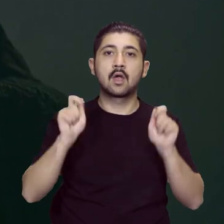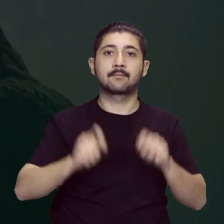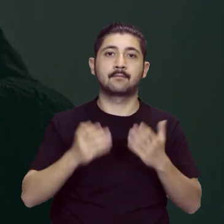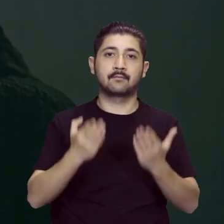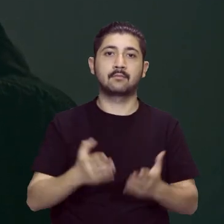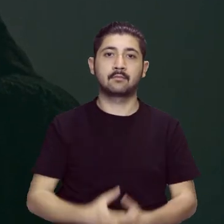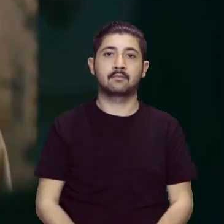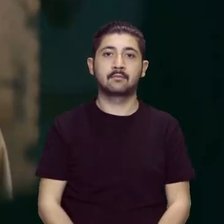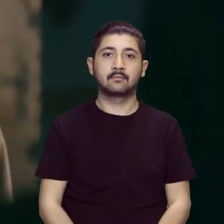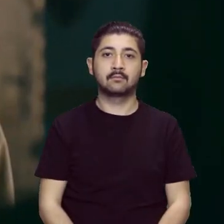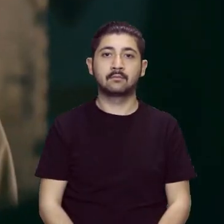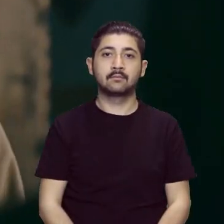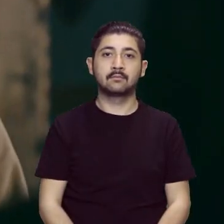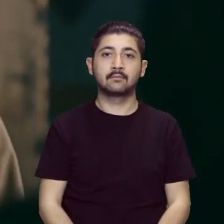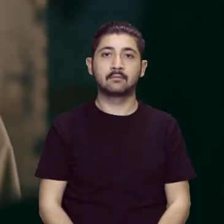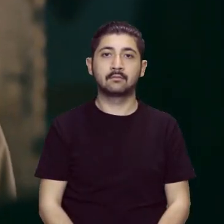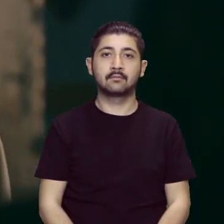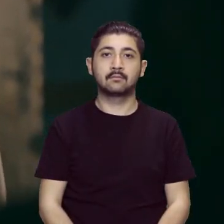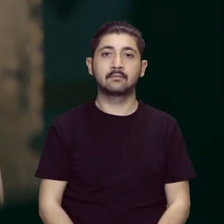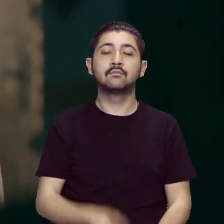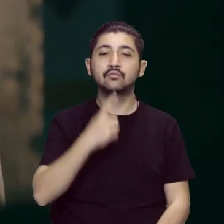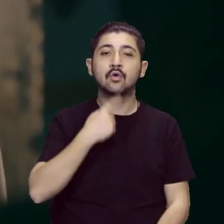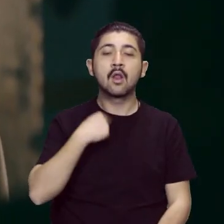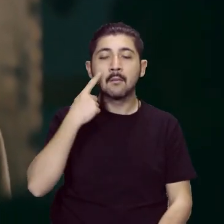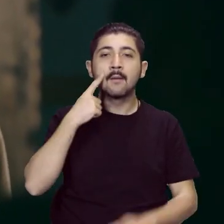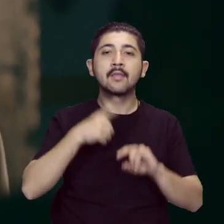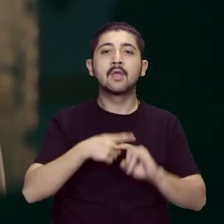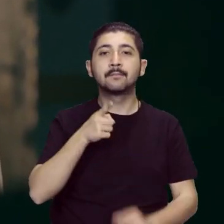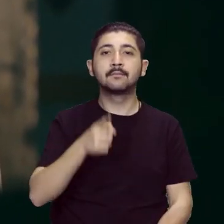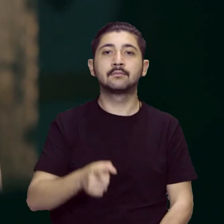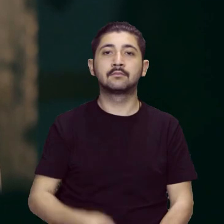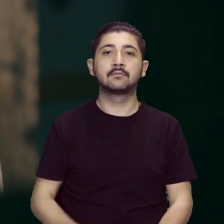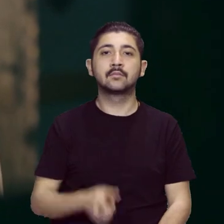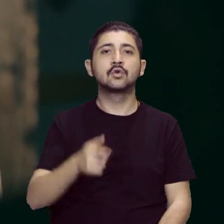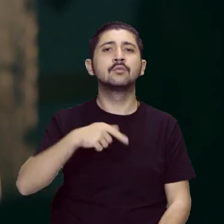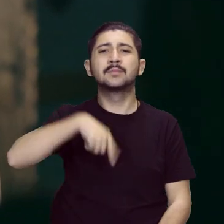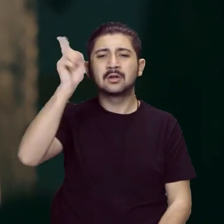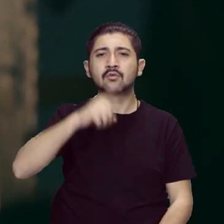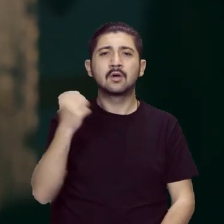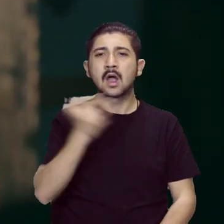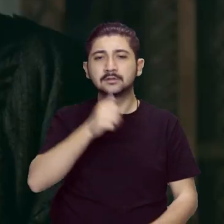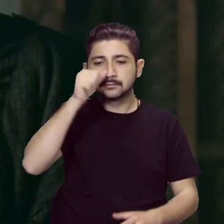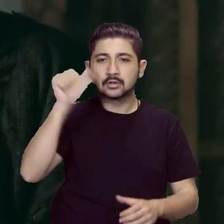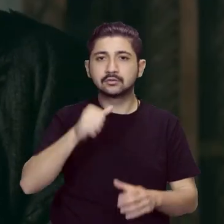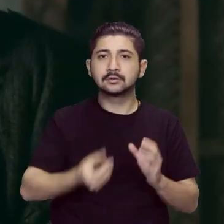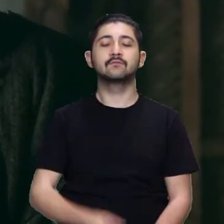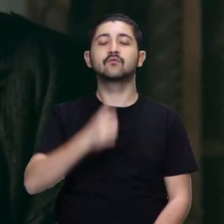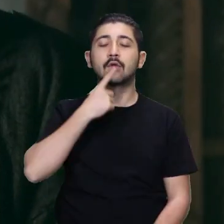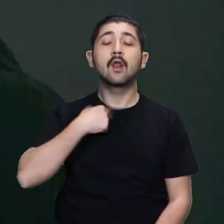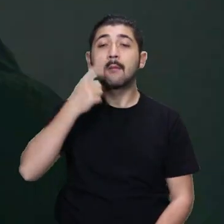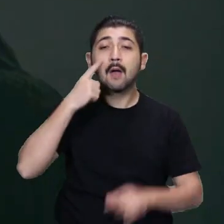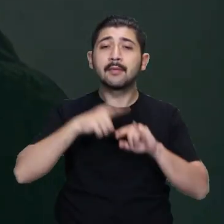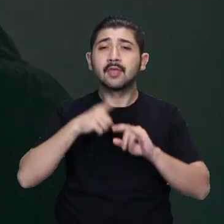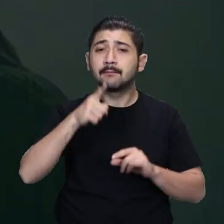Hattab başını öne eğdi. Söyle bakalım Hattab. Günde kaç varil petrol işlersiniz? Vardiyaya